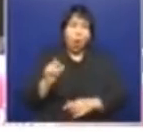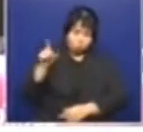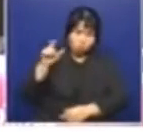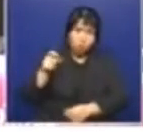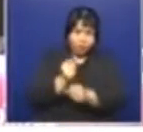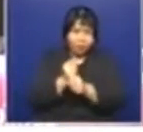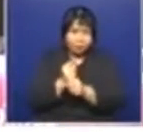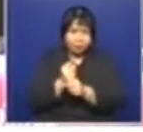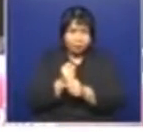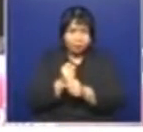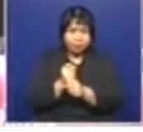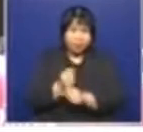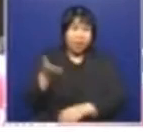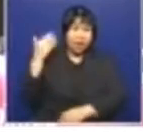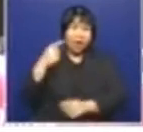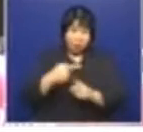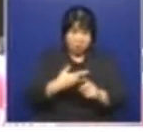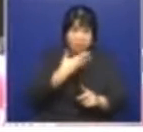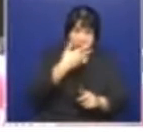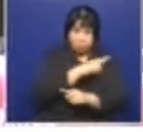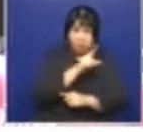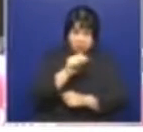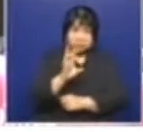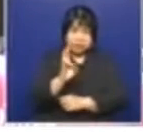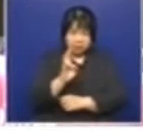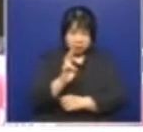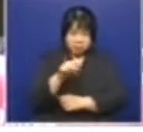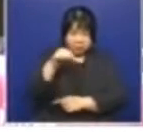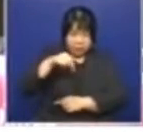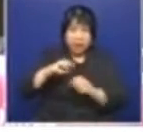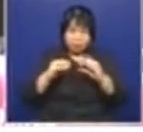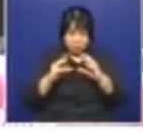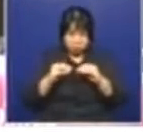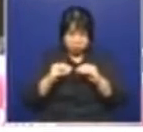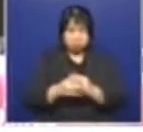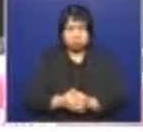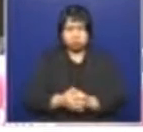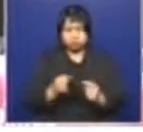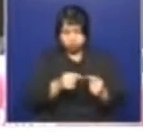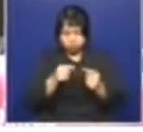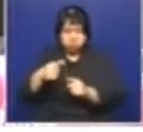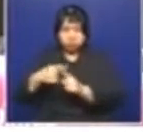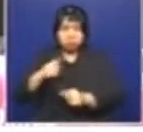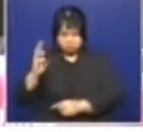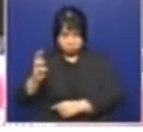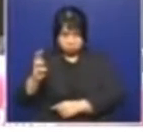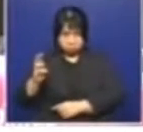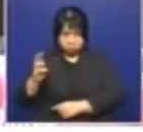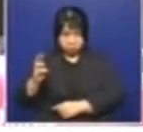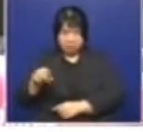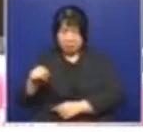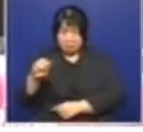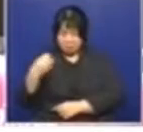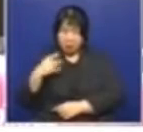ยวันนั้นคือเดือนพฤษภาคมวันที่27เข้าประชุมที่นี่เดือนต่อมาคือมิถุนาท่านบอก